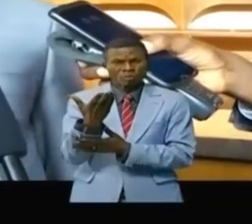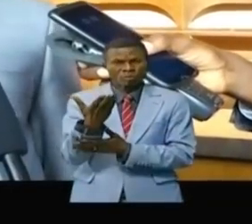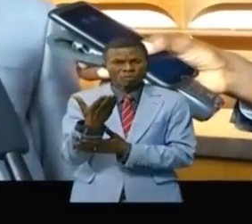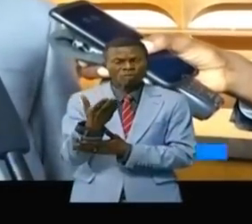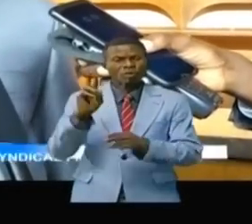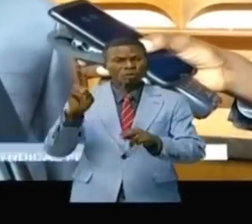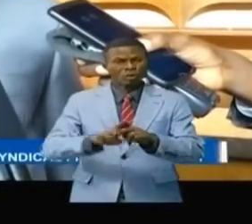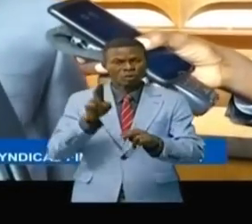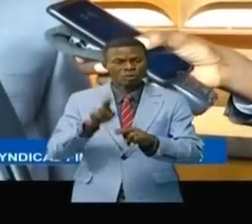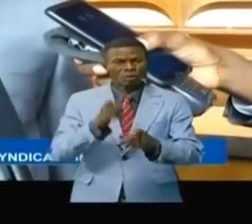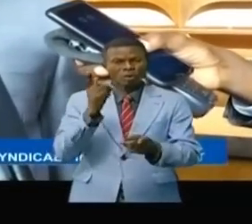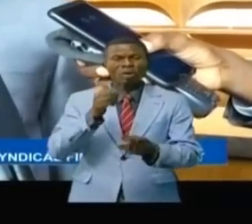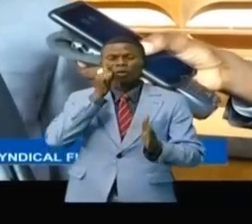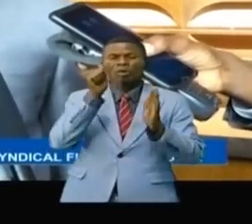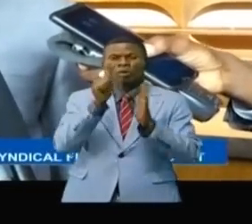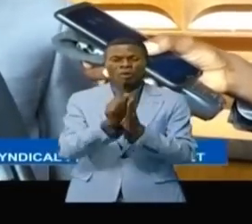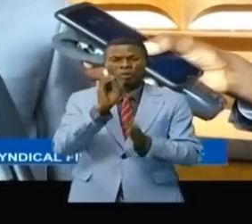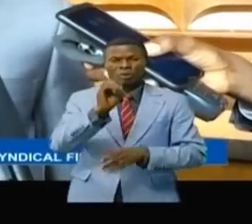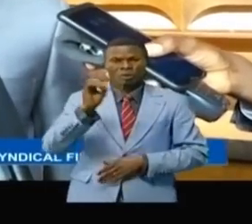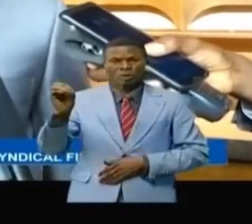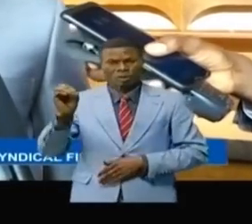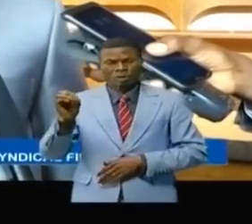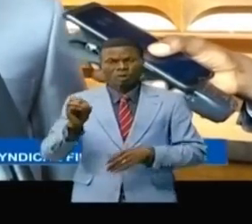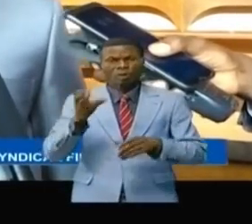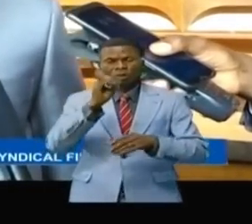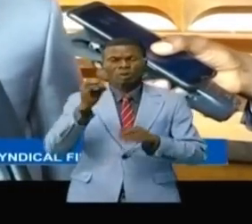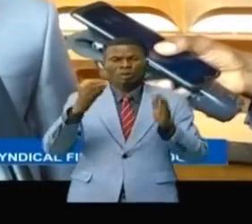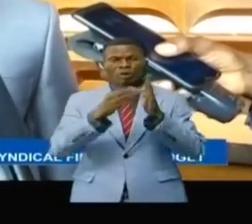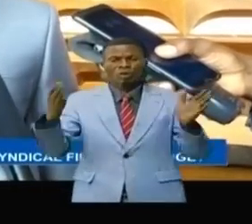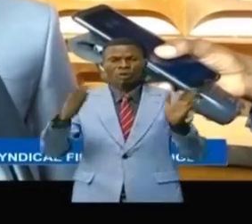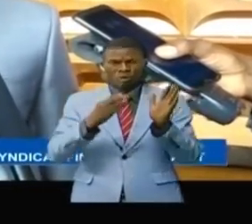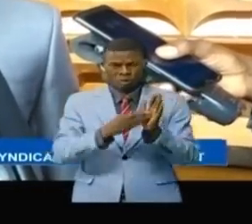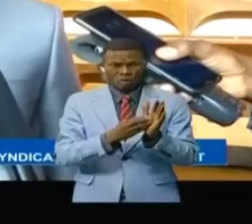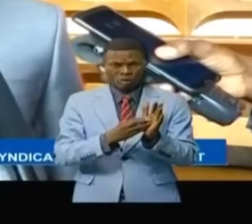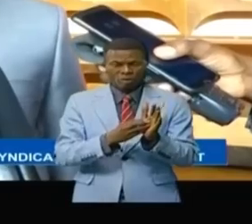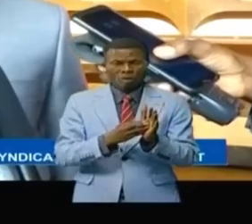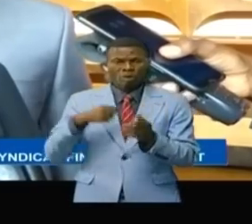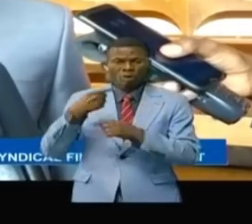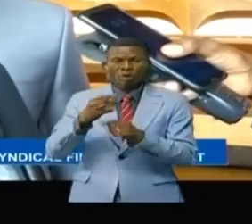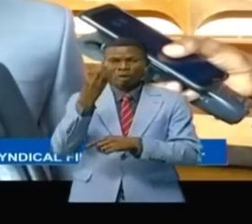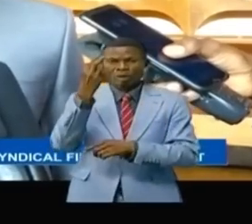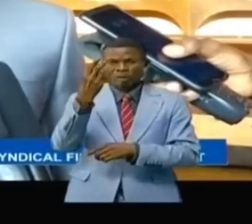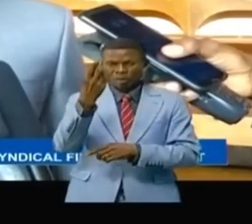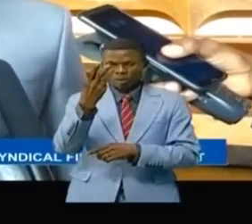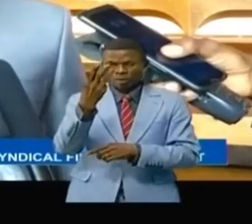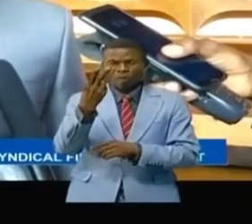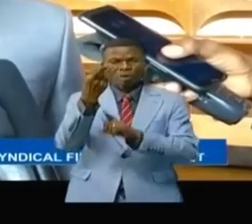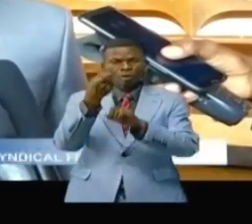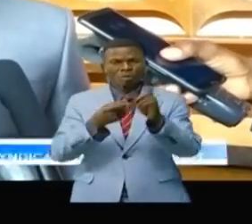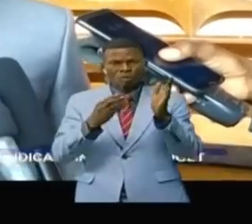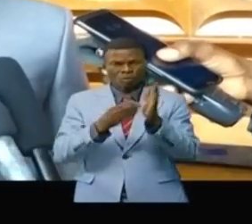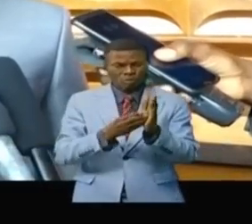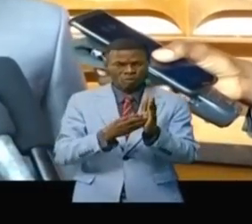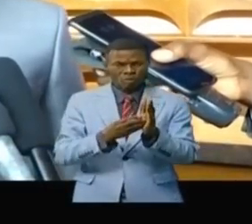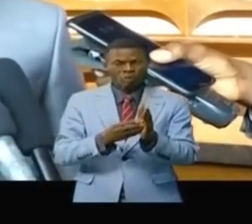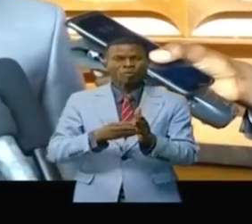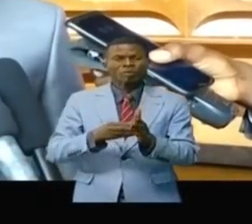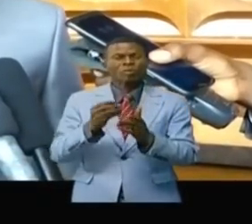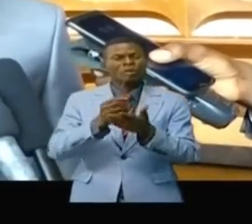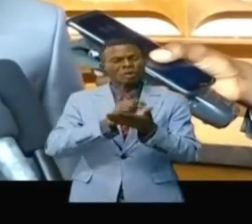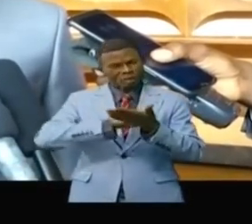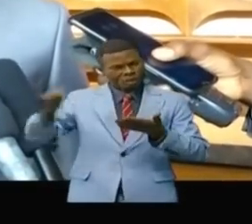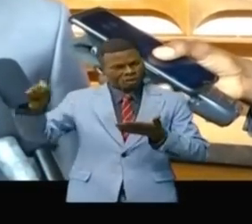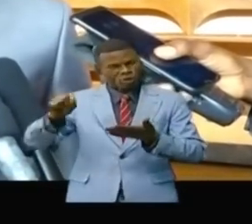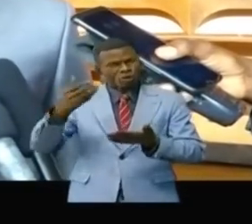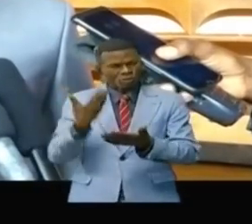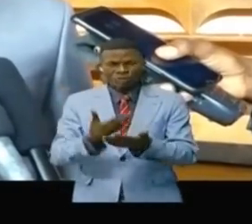en œuvre de l'arrêté 00 et 099 de 2 septembre. Deuxièmement, son départ immédiat